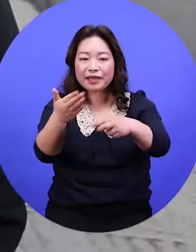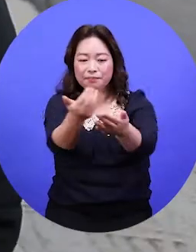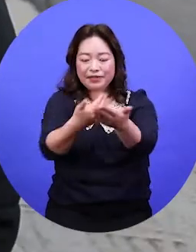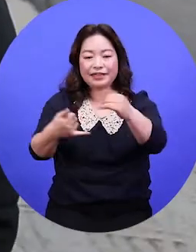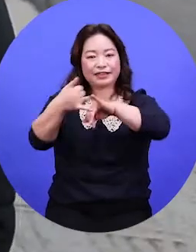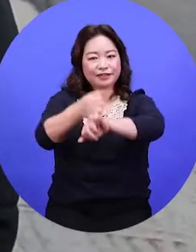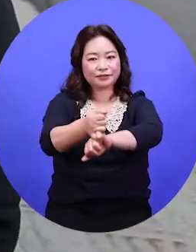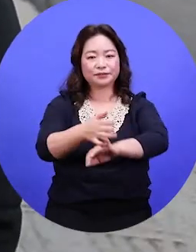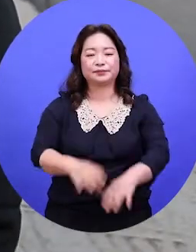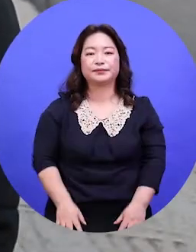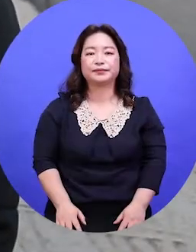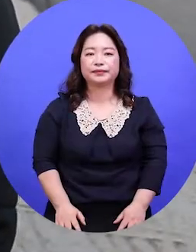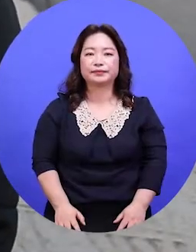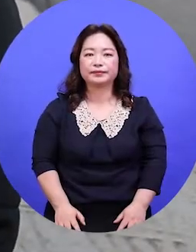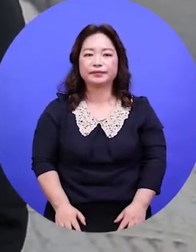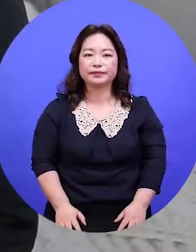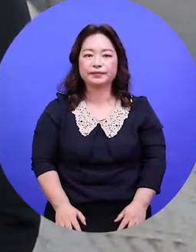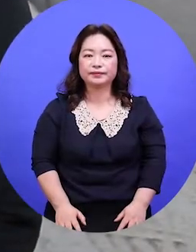사전에 약속해둡니다.